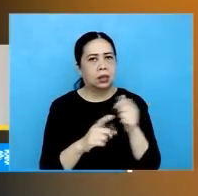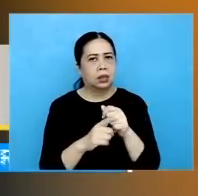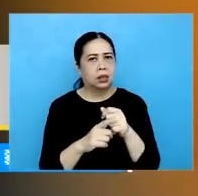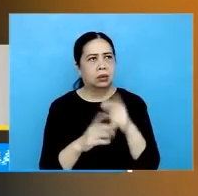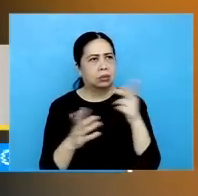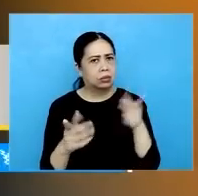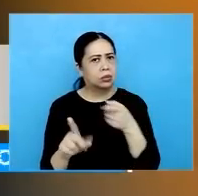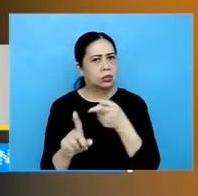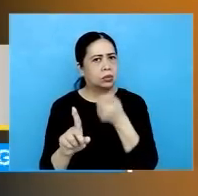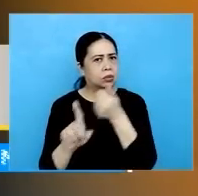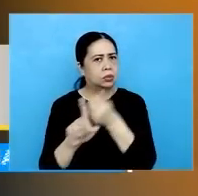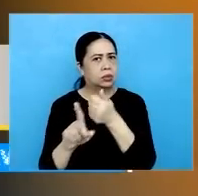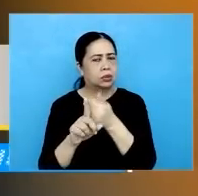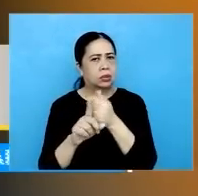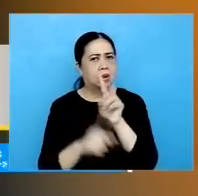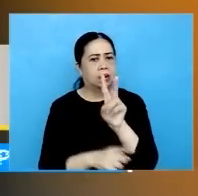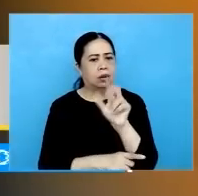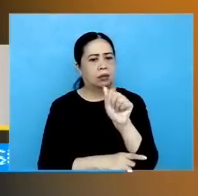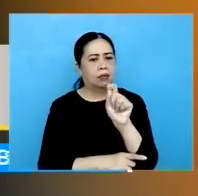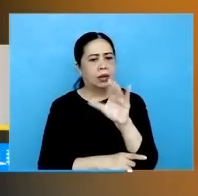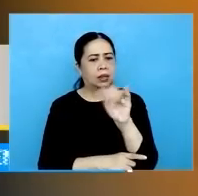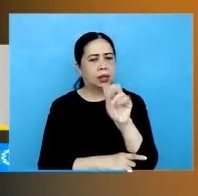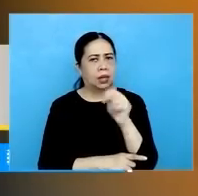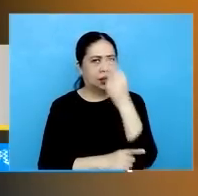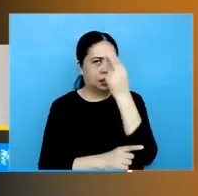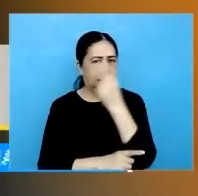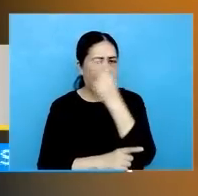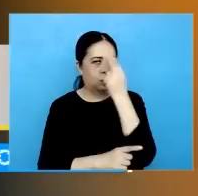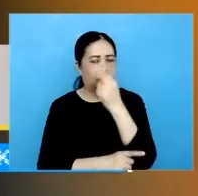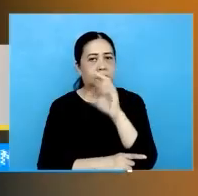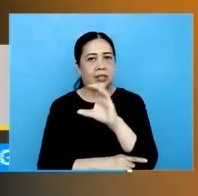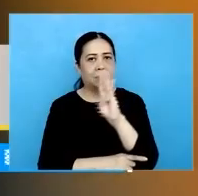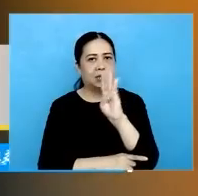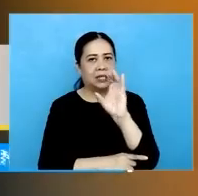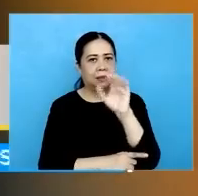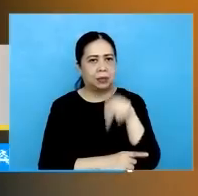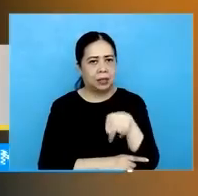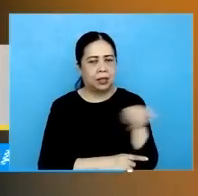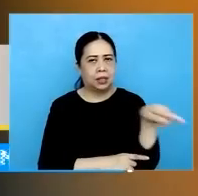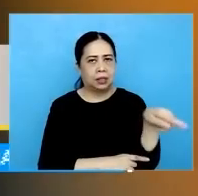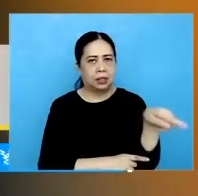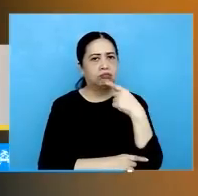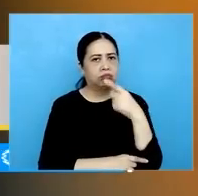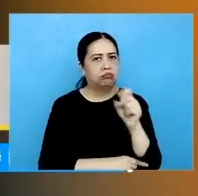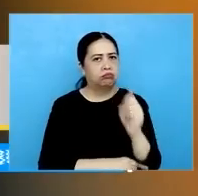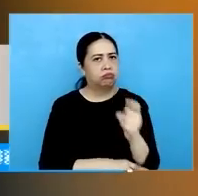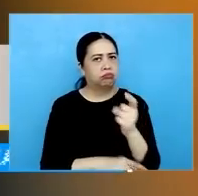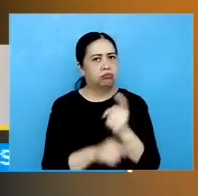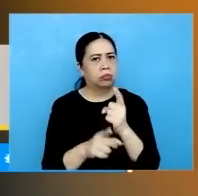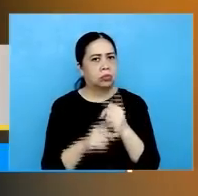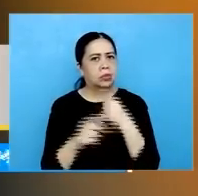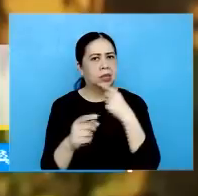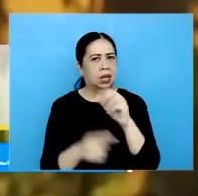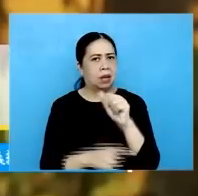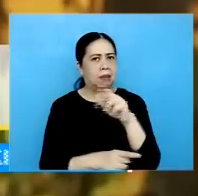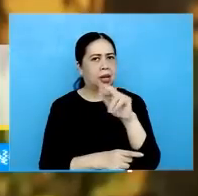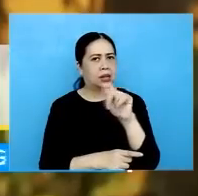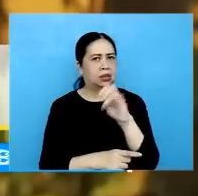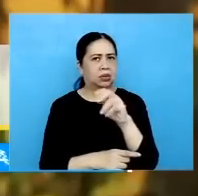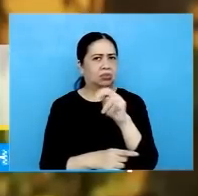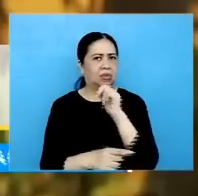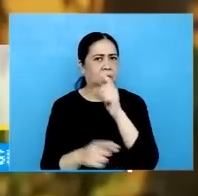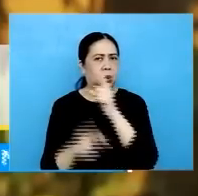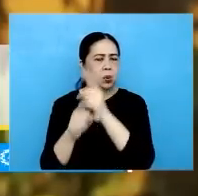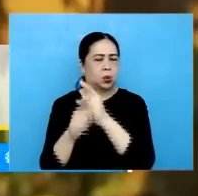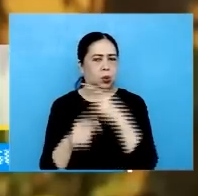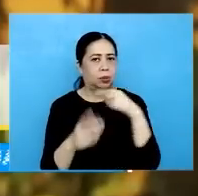napabulaanan na mismo ng Vatican at ng Catholic Bishops Conference of the Philippines o CBCP ang naturang aparisyon. Dagdag pa